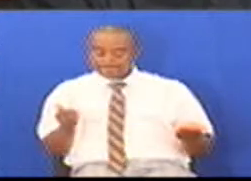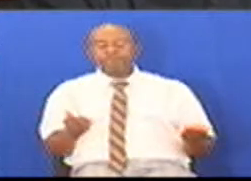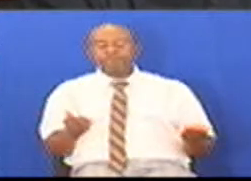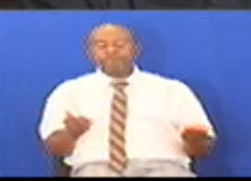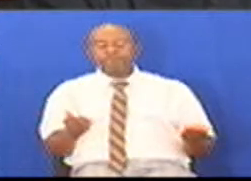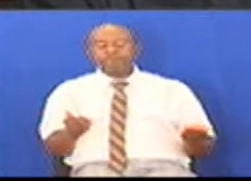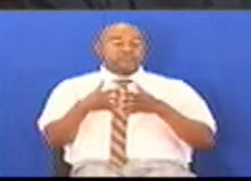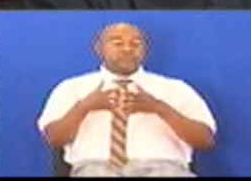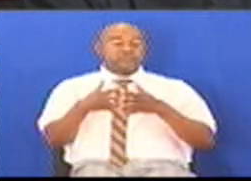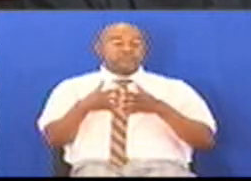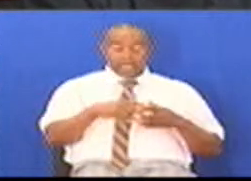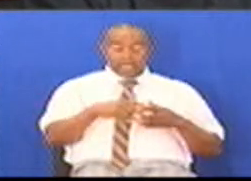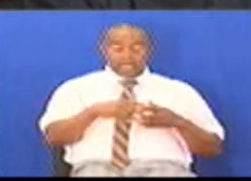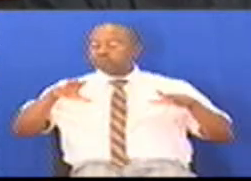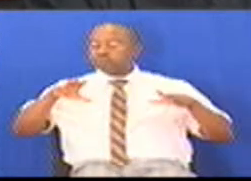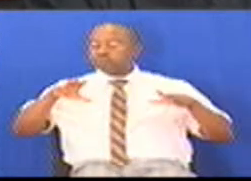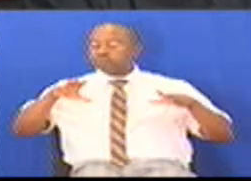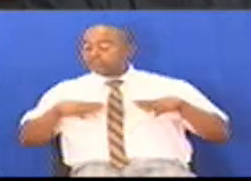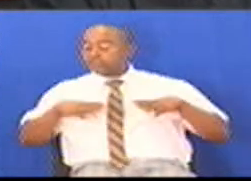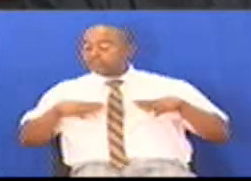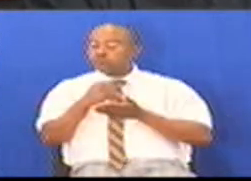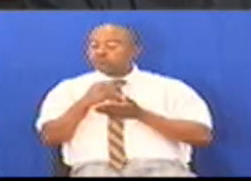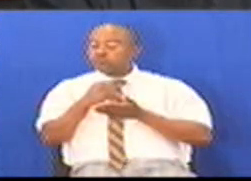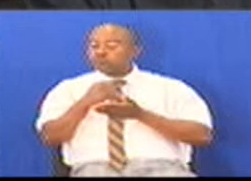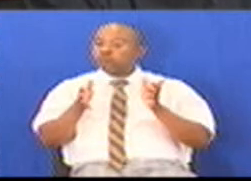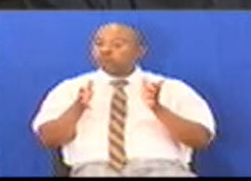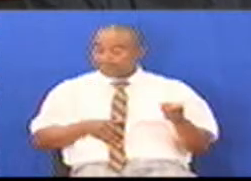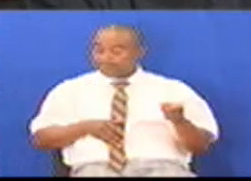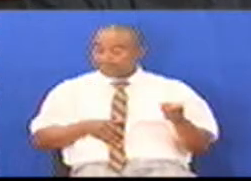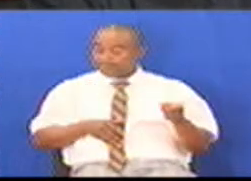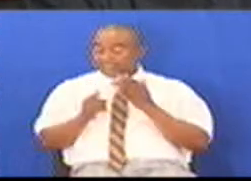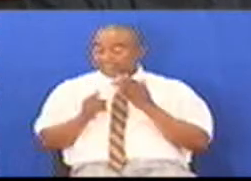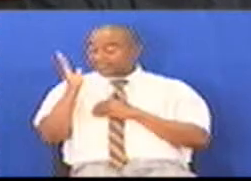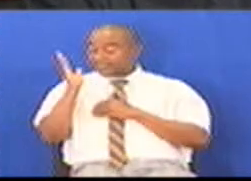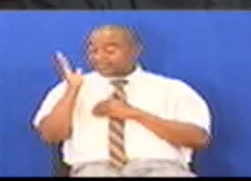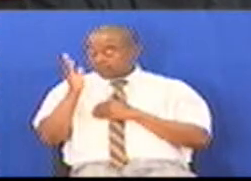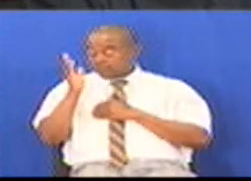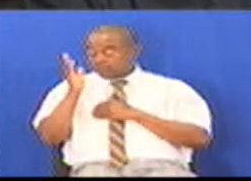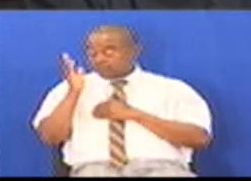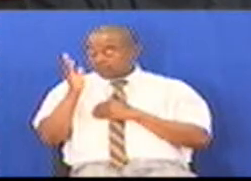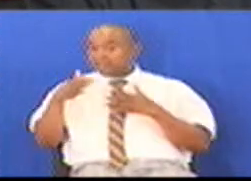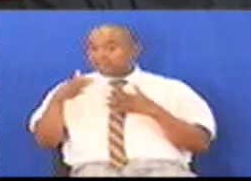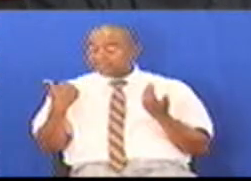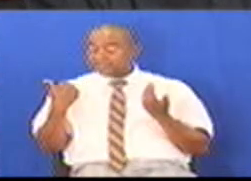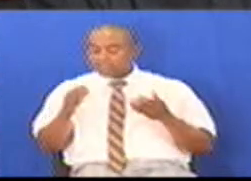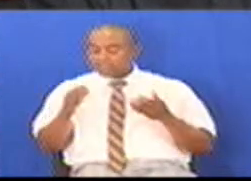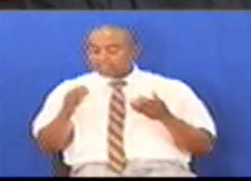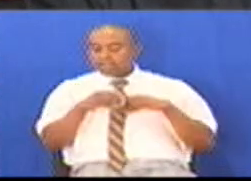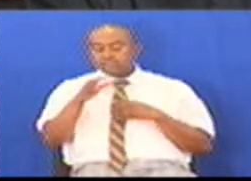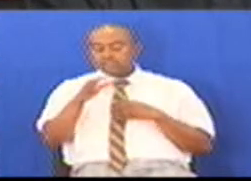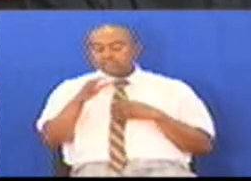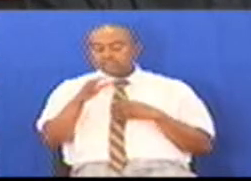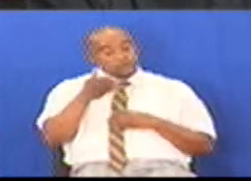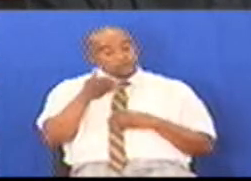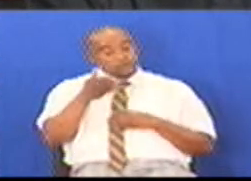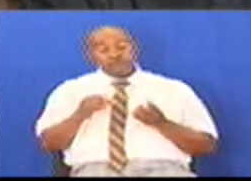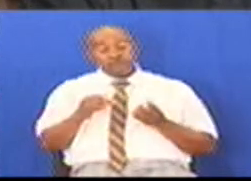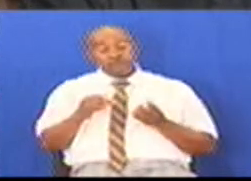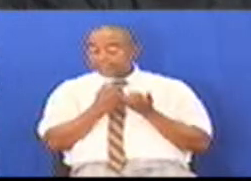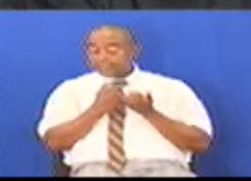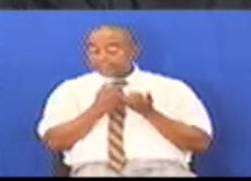burudani zimetokana na uwekezaji mkubwa serikali katika sekta husika. Hivyo kamati inashauri serikali kuwa na mipango na